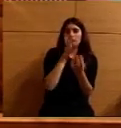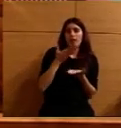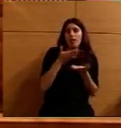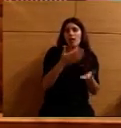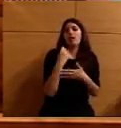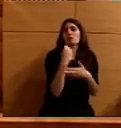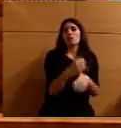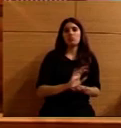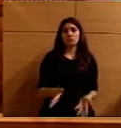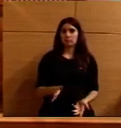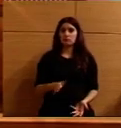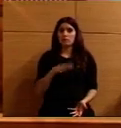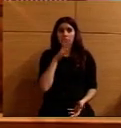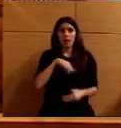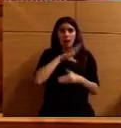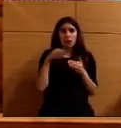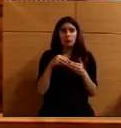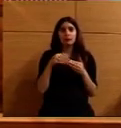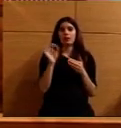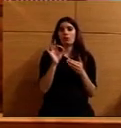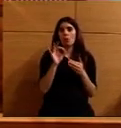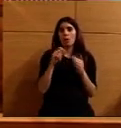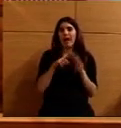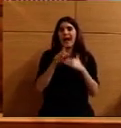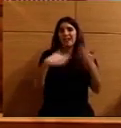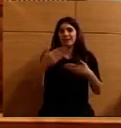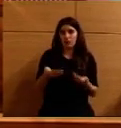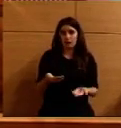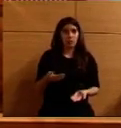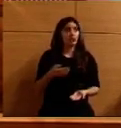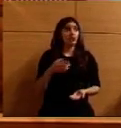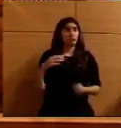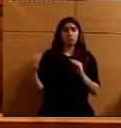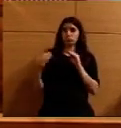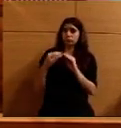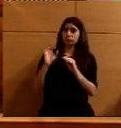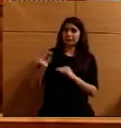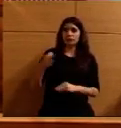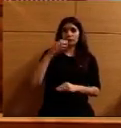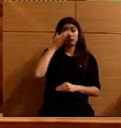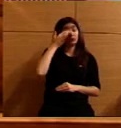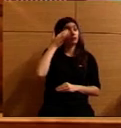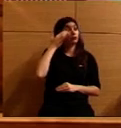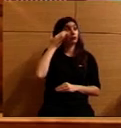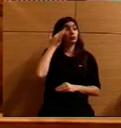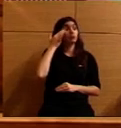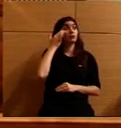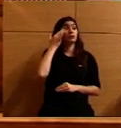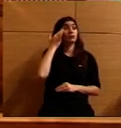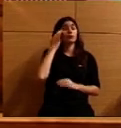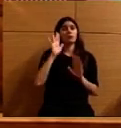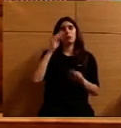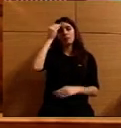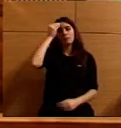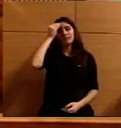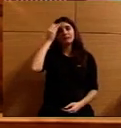possible, complementant o adelantant-nos. En aquest sentit, sí que compartim, com he dit abans, l'esperit i la preocupació, però